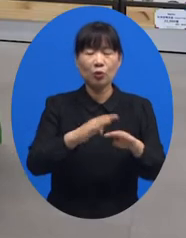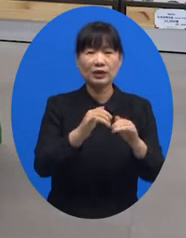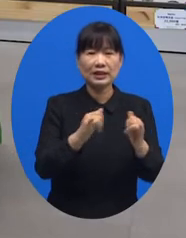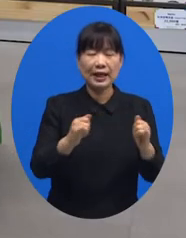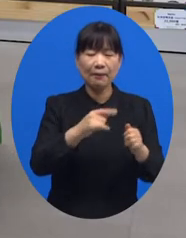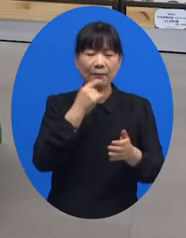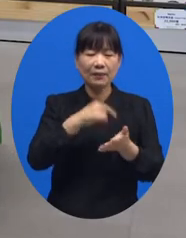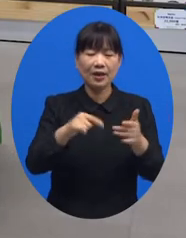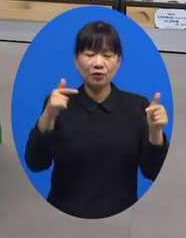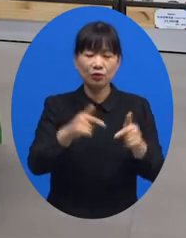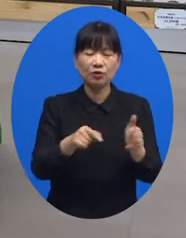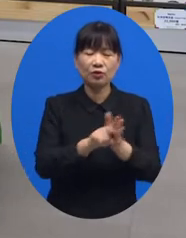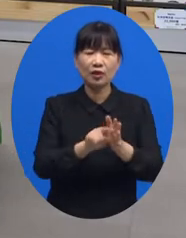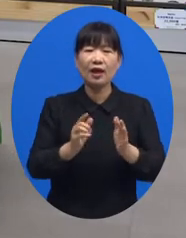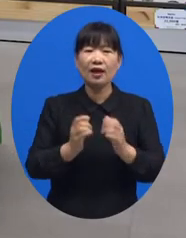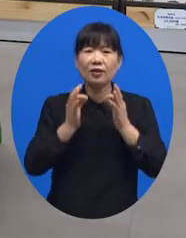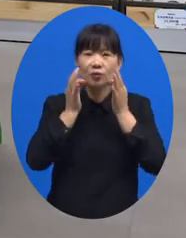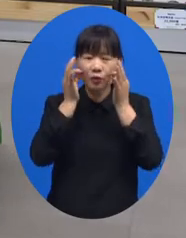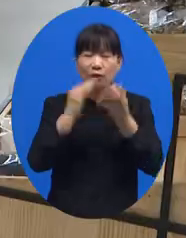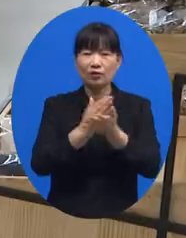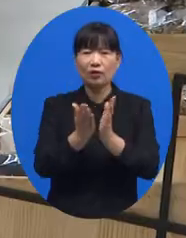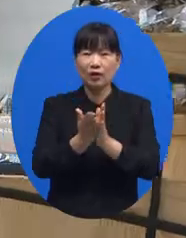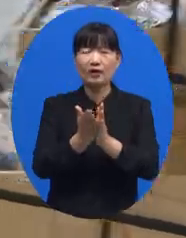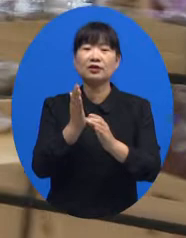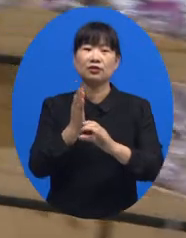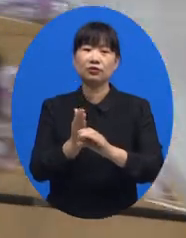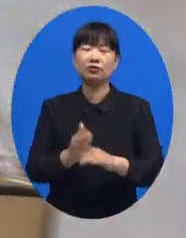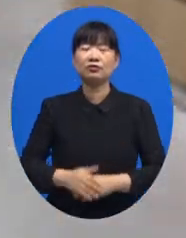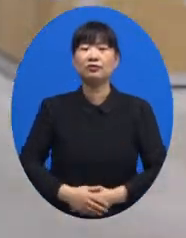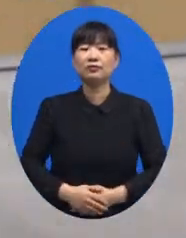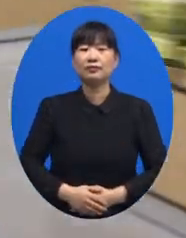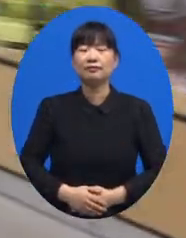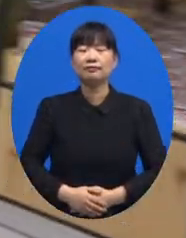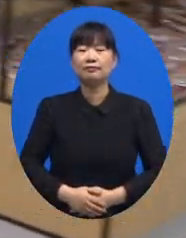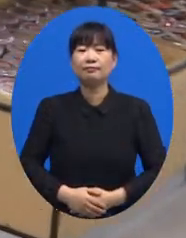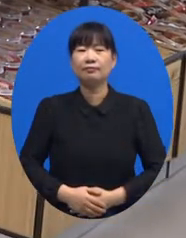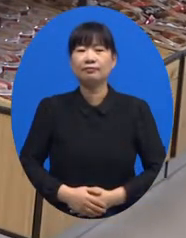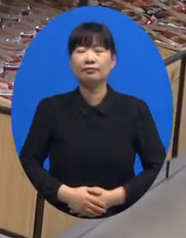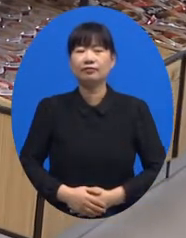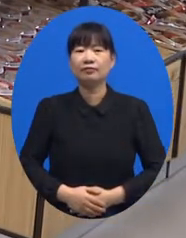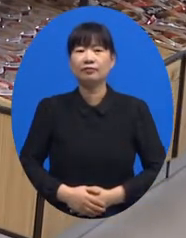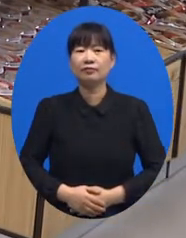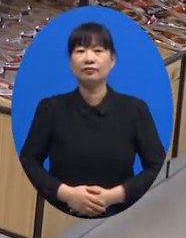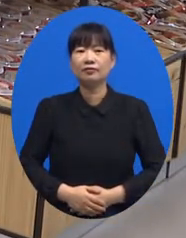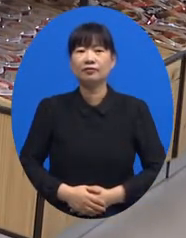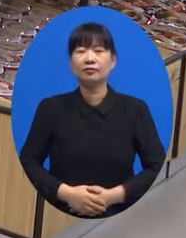위해 다양한 노력을 기울이고 있습니다. 경기CTV 최창순입니다.